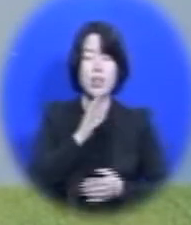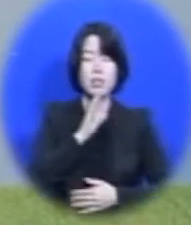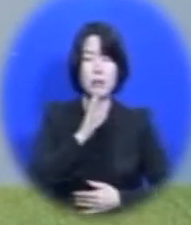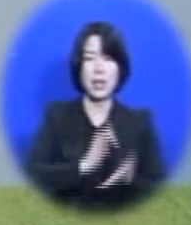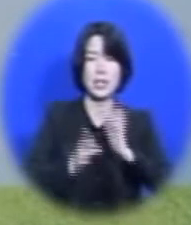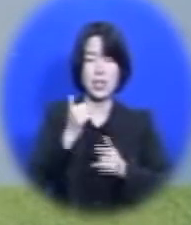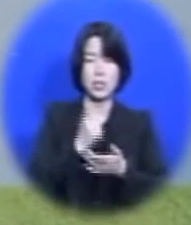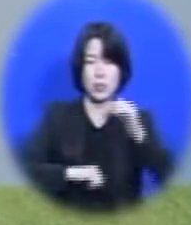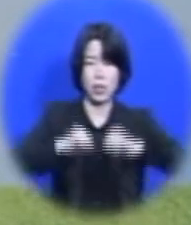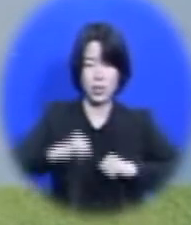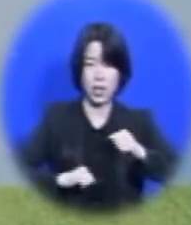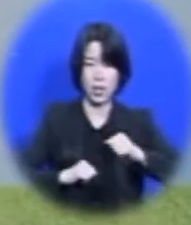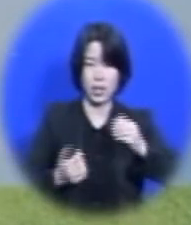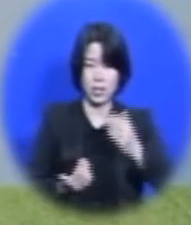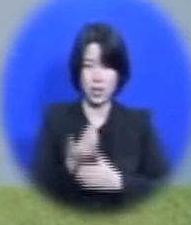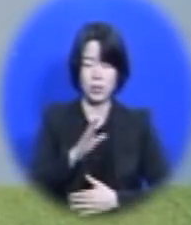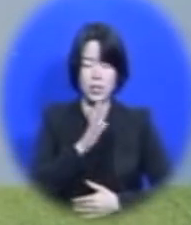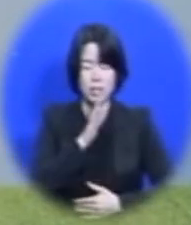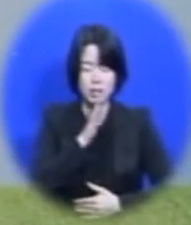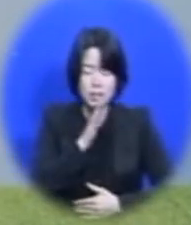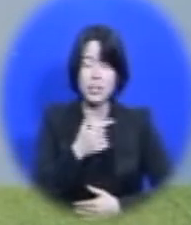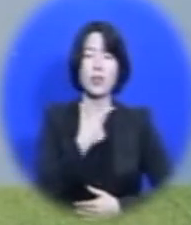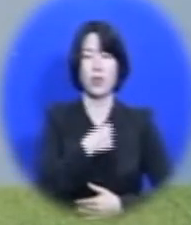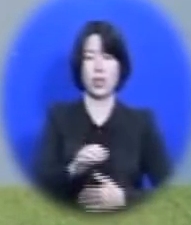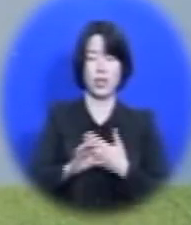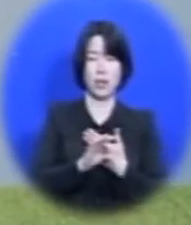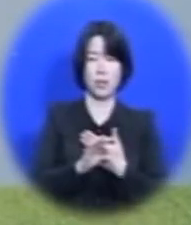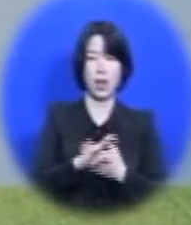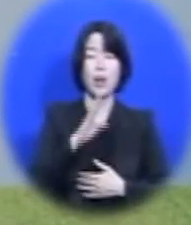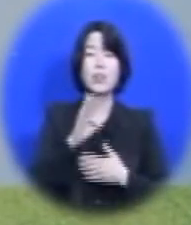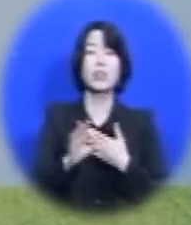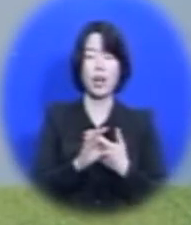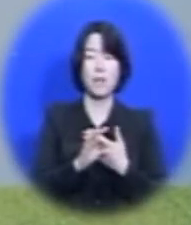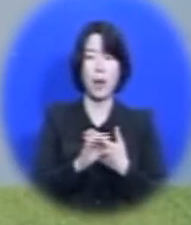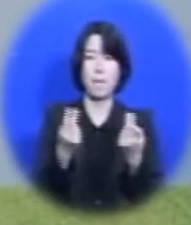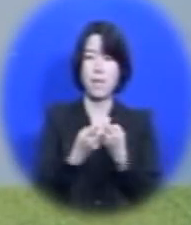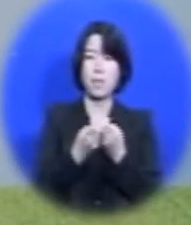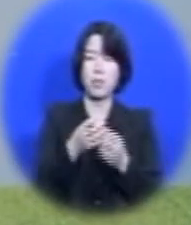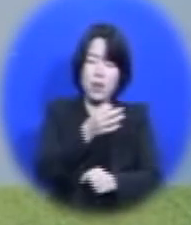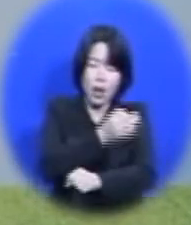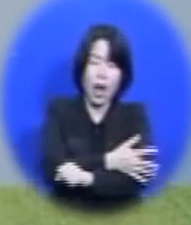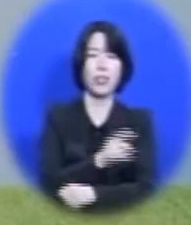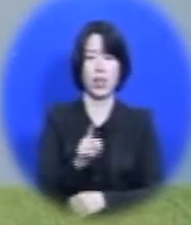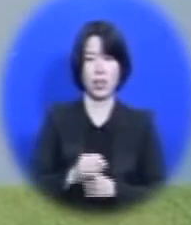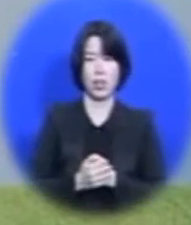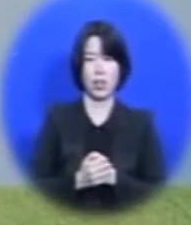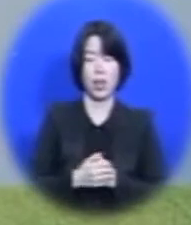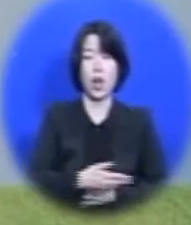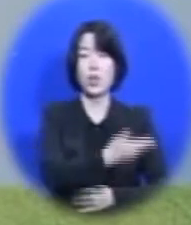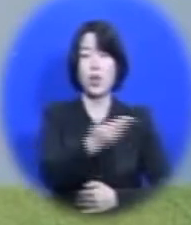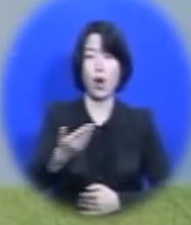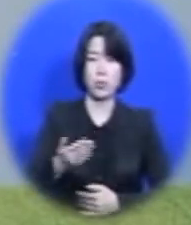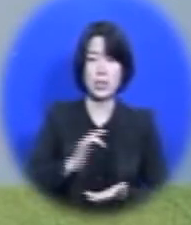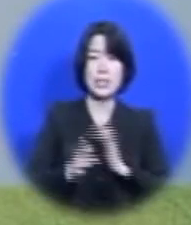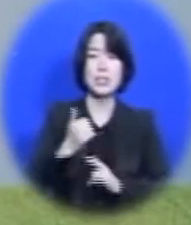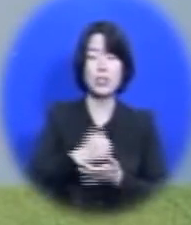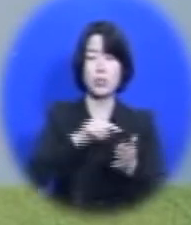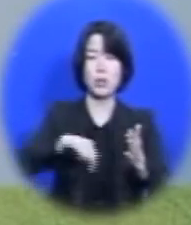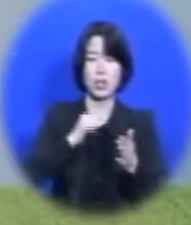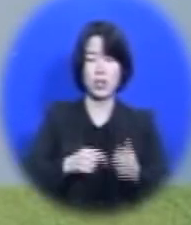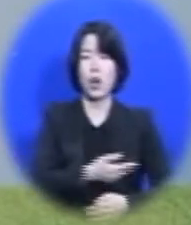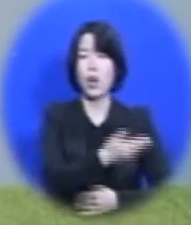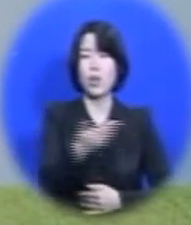역사가 일어나기를 진정으로 원한다면, 그렇다면 방법은 아주 간단합니다. 여러분이 예수님 안에서